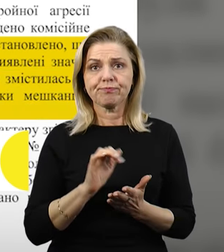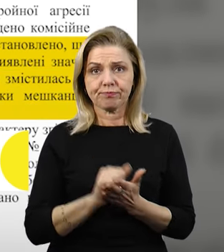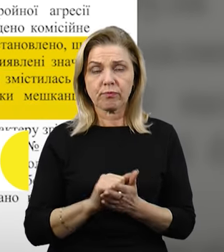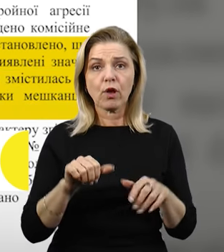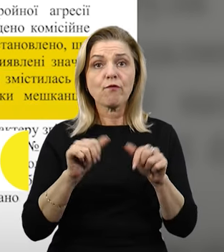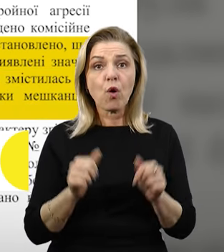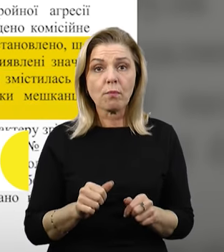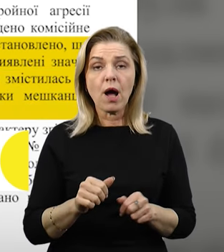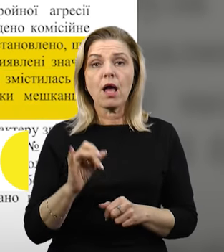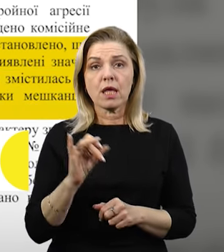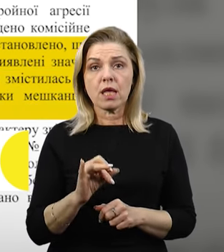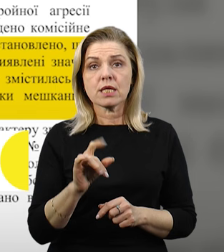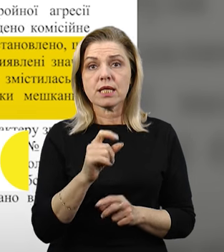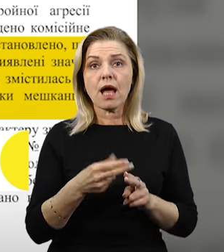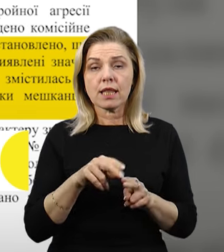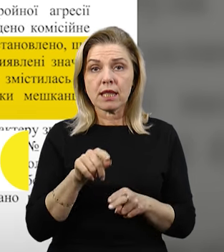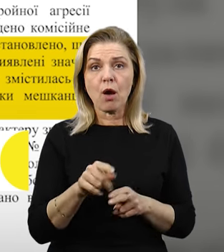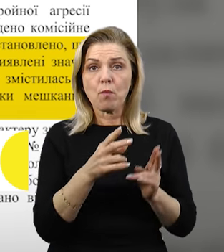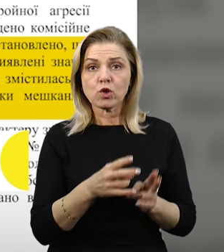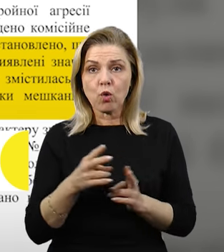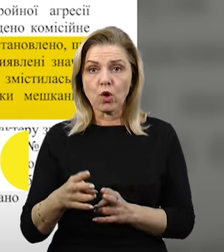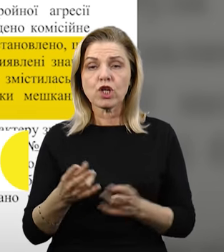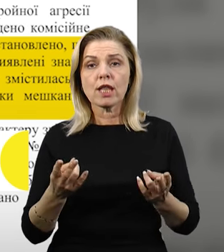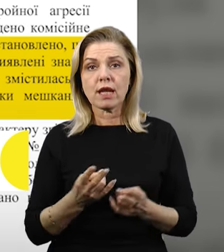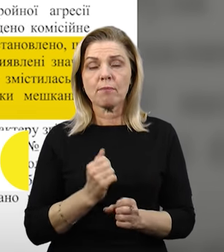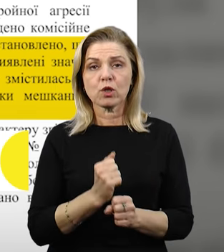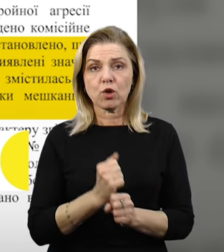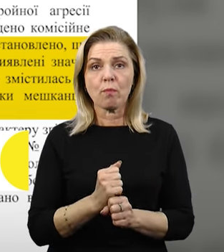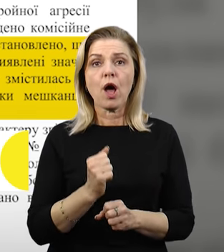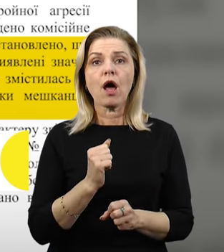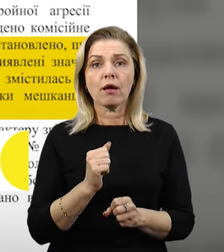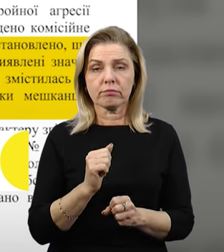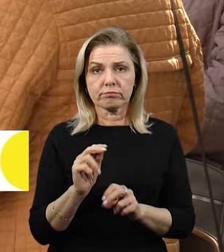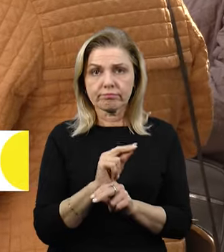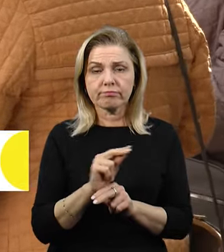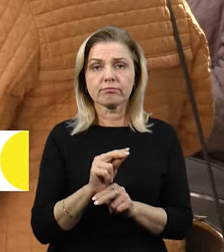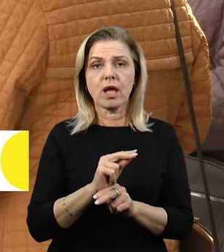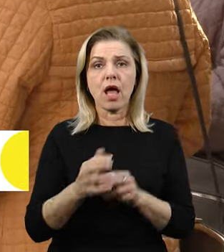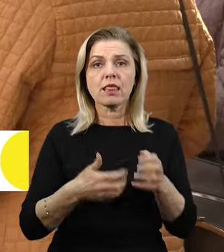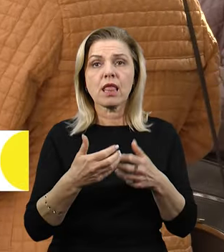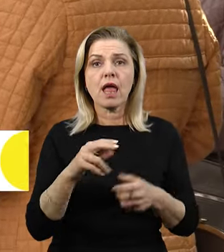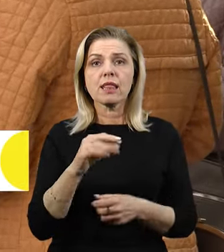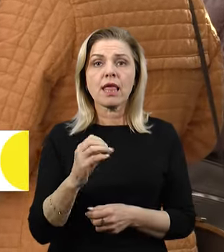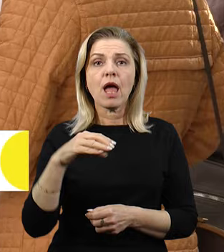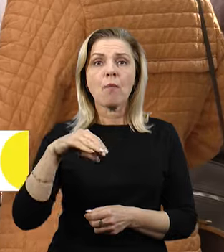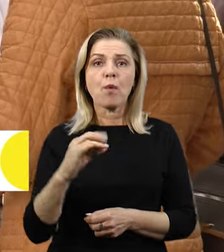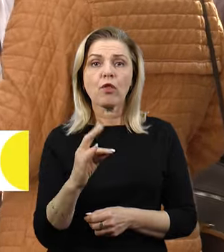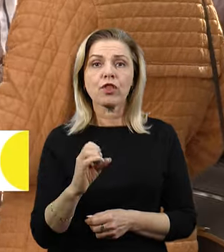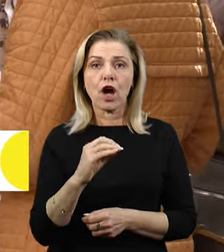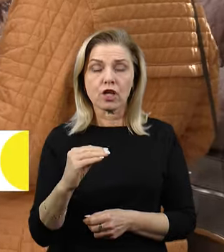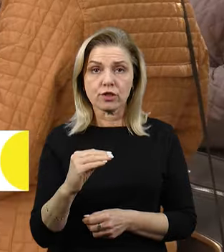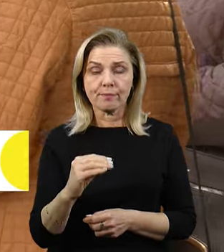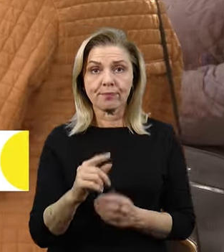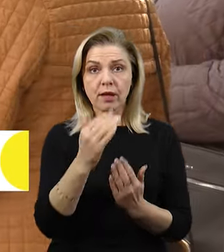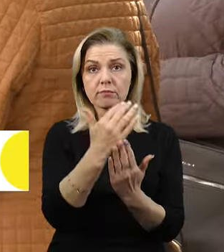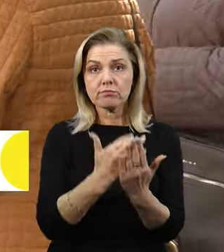нових пошкоджень та безпеки мешканців необхідно виконати роботи з демонтажу пошкодженої конструкції. З таким висновком мешканці не згодні.